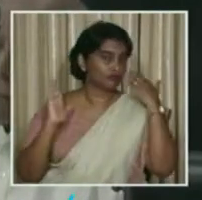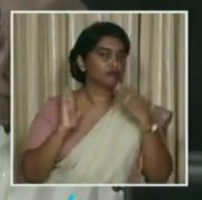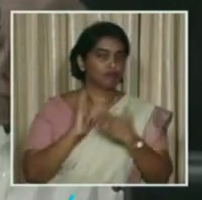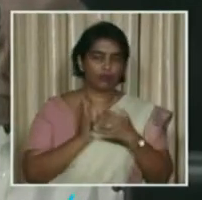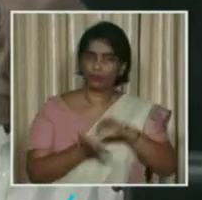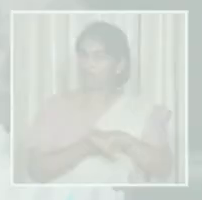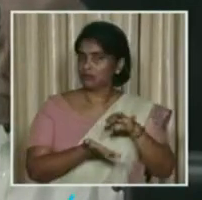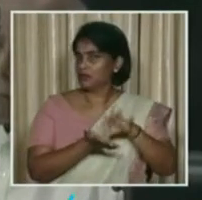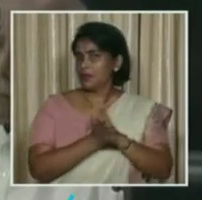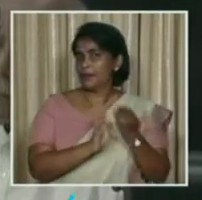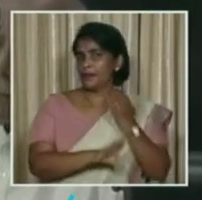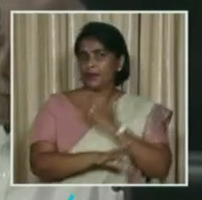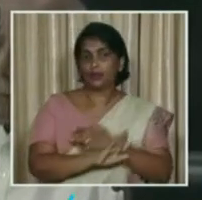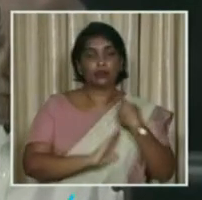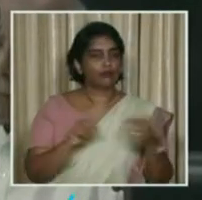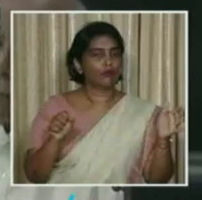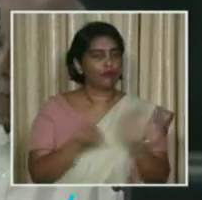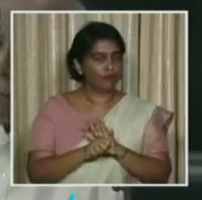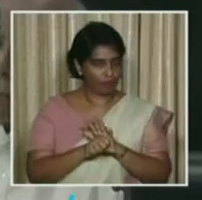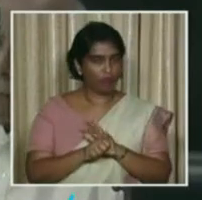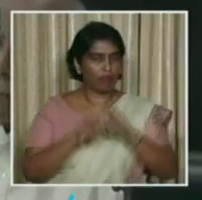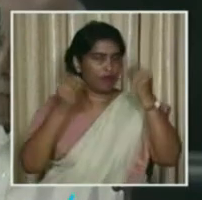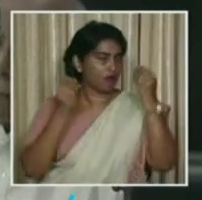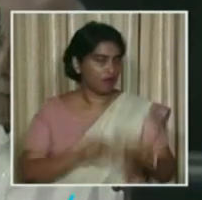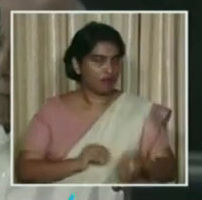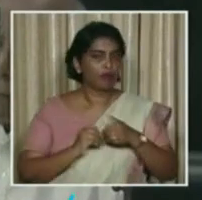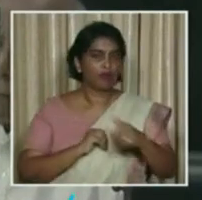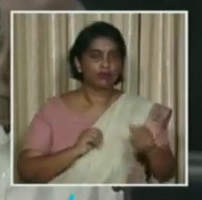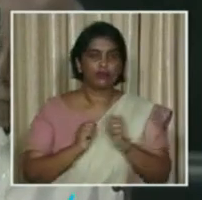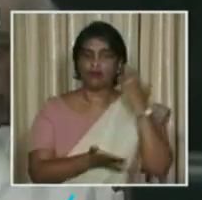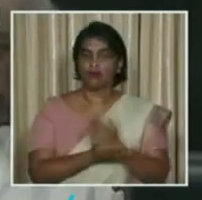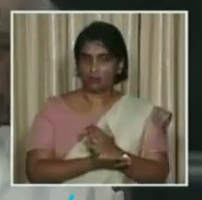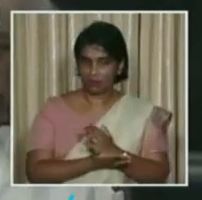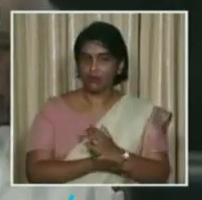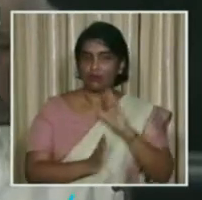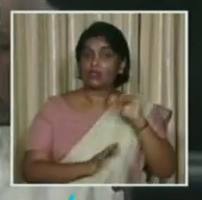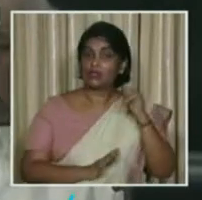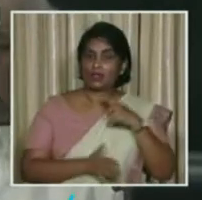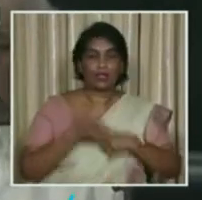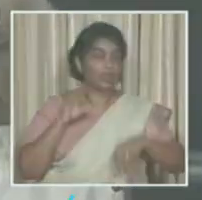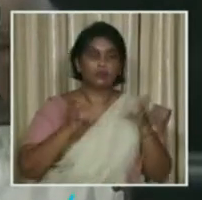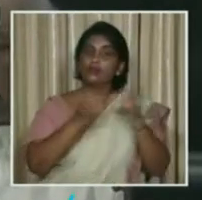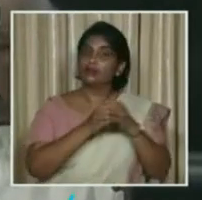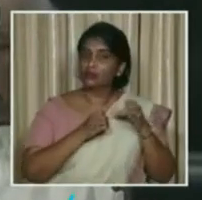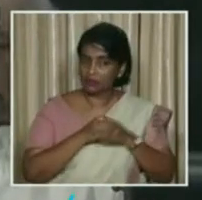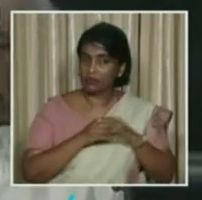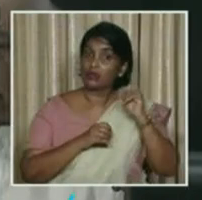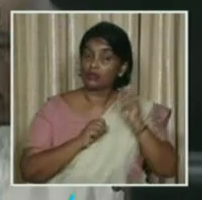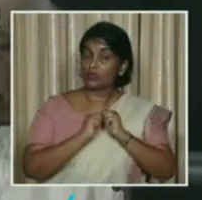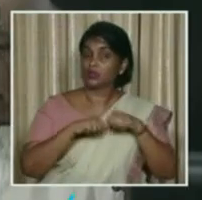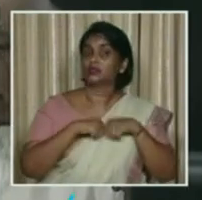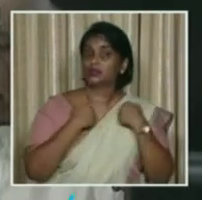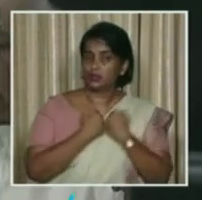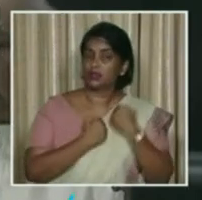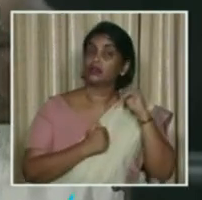තීන්දුව ගැනීමට පෙර රට සම්පූර්ණයෙන්ම අකර්මණ්‍ය කරන්නට සමහර උත්සාහ ගත්තා සමහර දේශපාලන කණ්ඩායම් සමහර වෘත්තීය